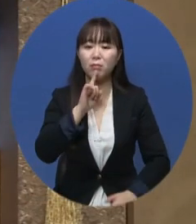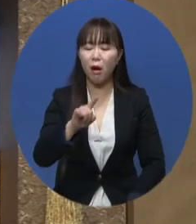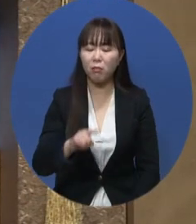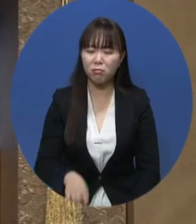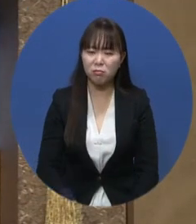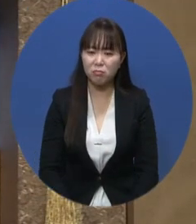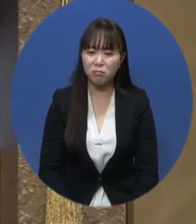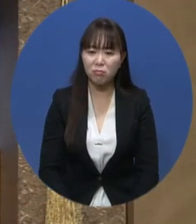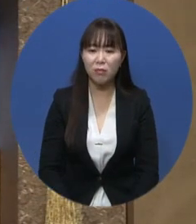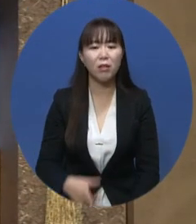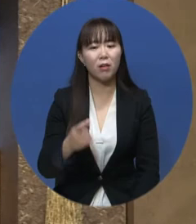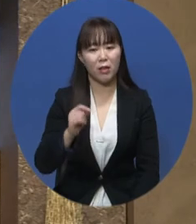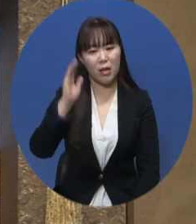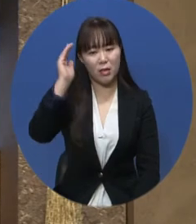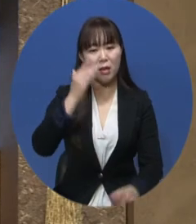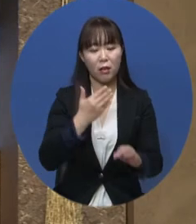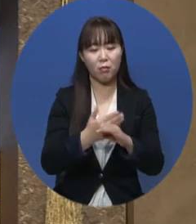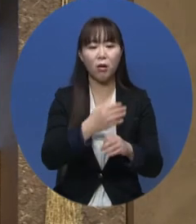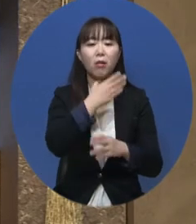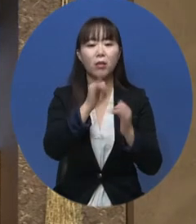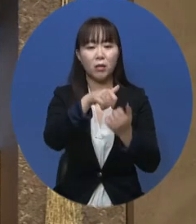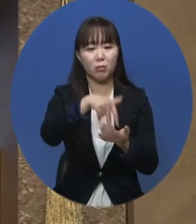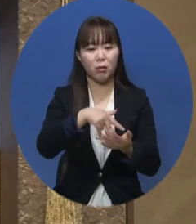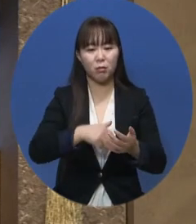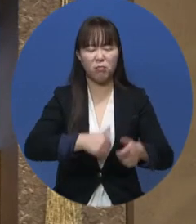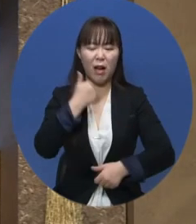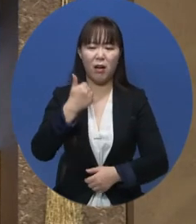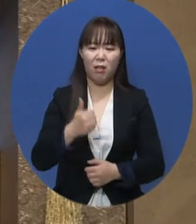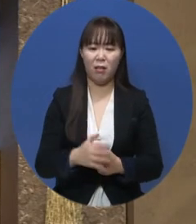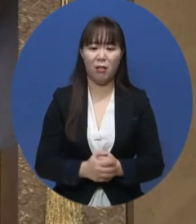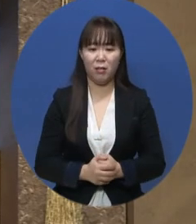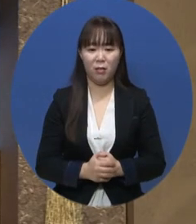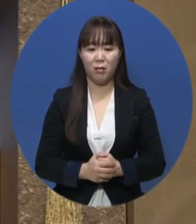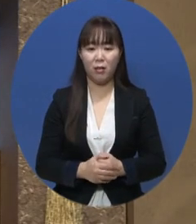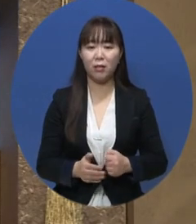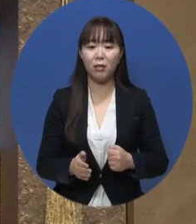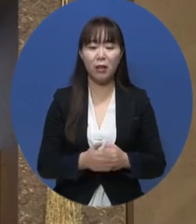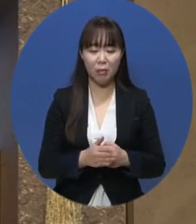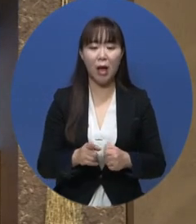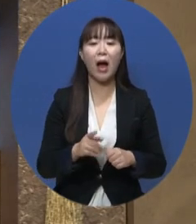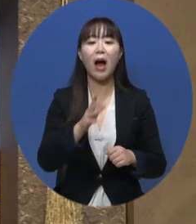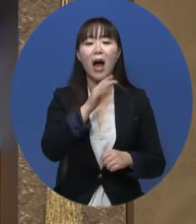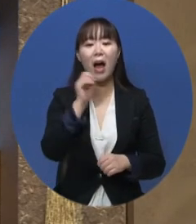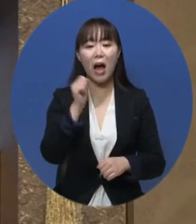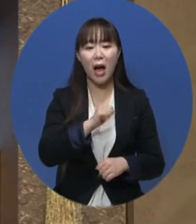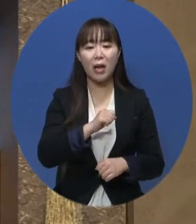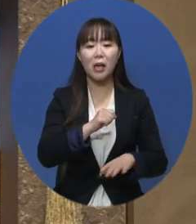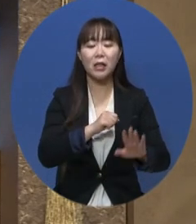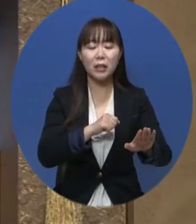무슨 소리예요? 이렇게 얘기하면 예. 어르신이 바로 화를 내시죠. 그러니까 그럴 때는 어떻게 하냐? 아